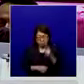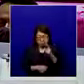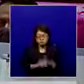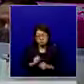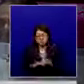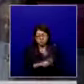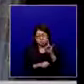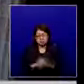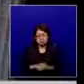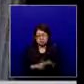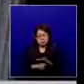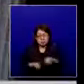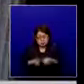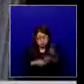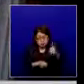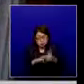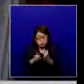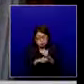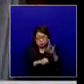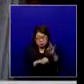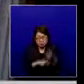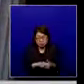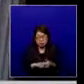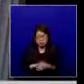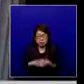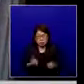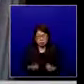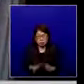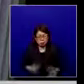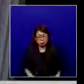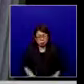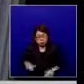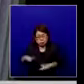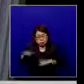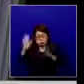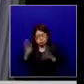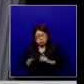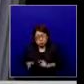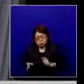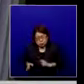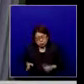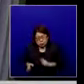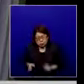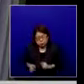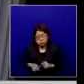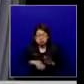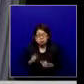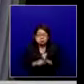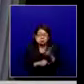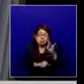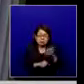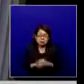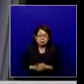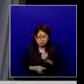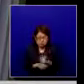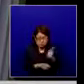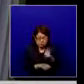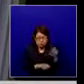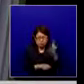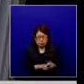พวกท่านอยู่กี่ปีแล้วครับแต่นี่ไงลูกหลานเนี่ยจะต้องจ่ายหนี้ไปถึง80ปีท่านทำได้ยังไ